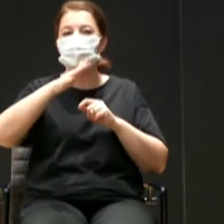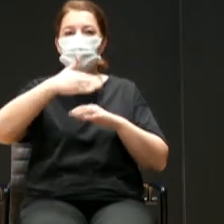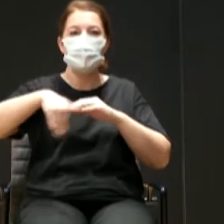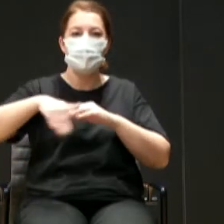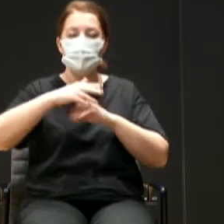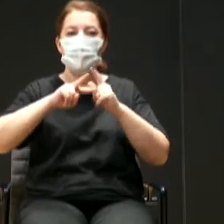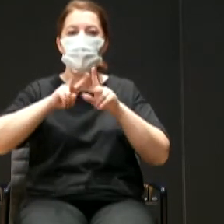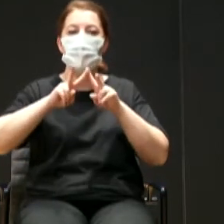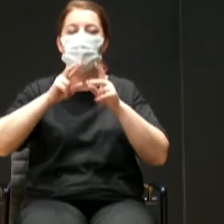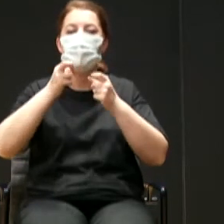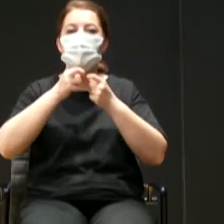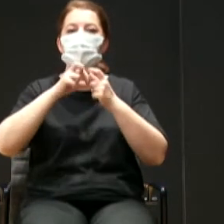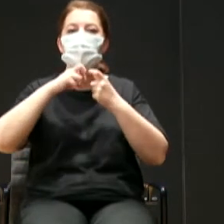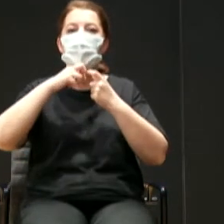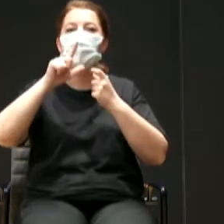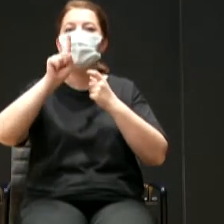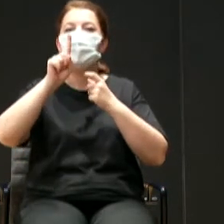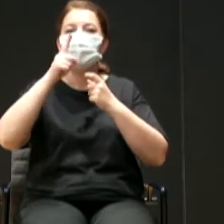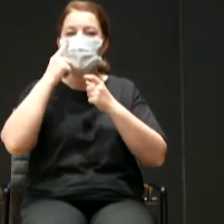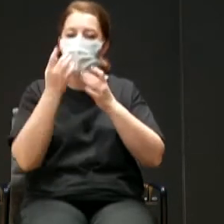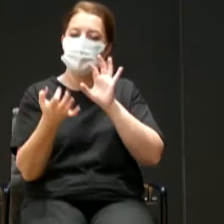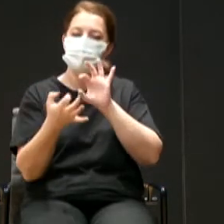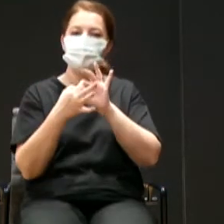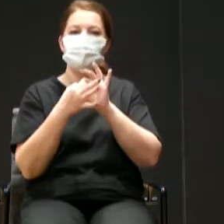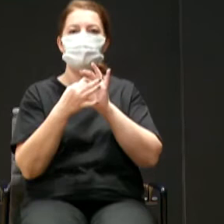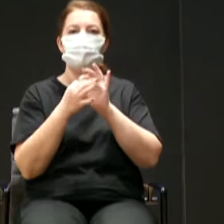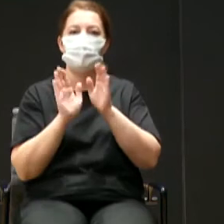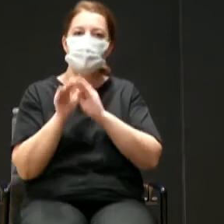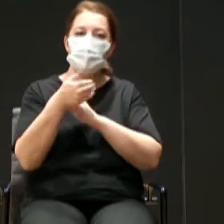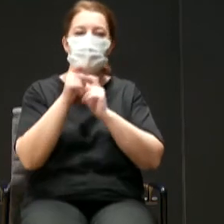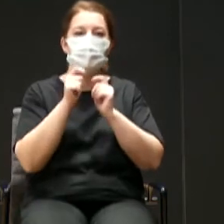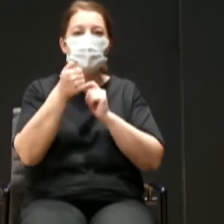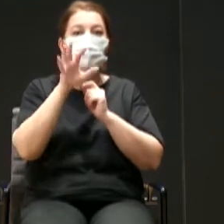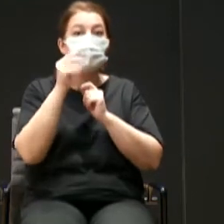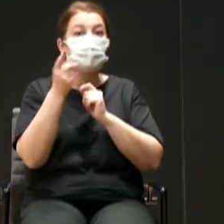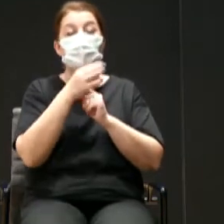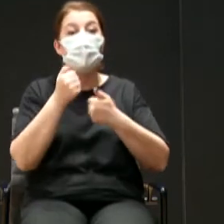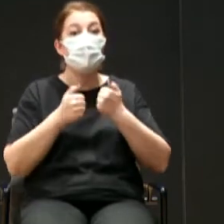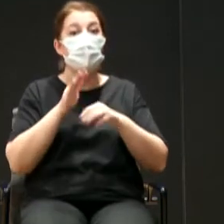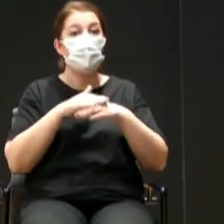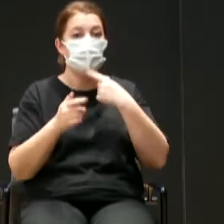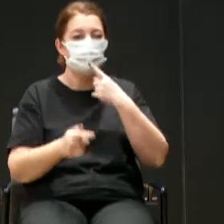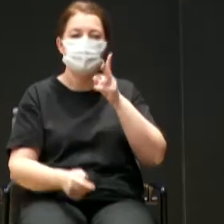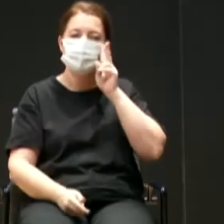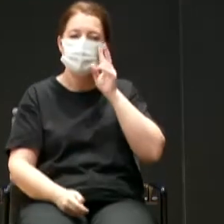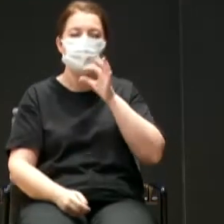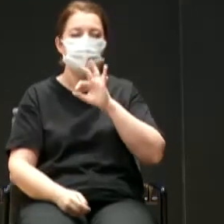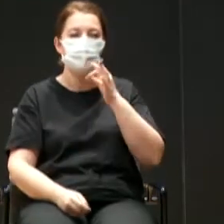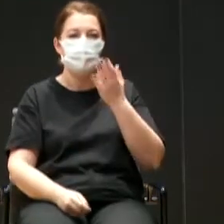Ambarlı ile Yakuplu'yu bağlayacak kavşak yapıyoruz. 60 tane park yaptık diyoruz. Son cümlem